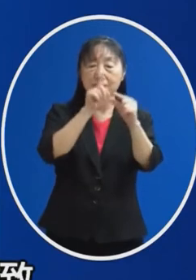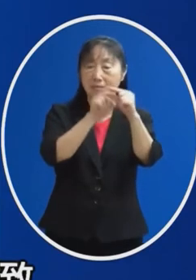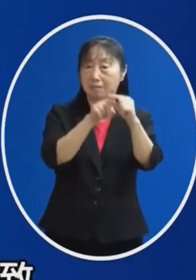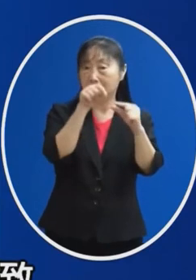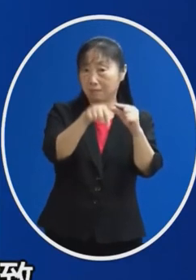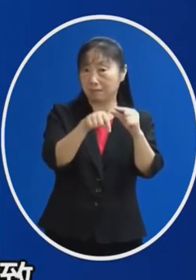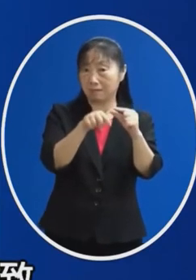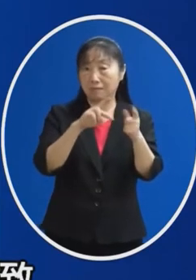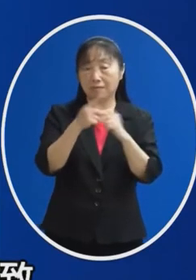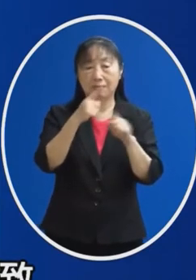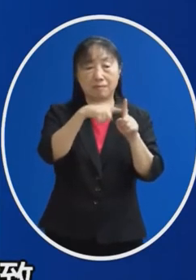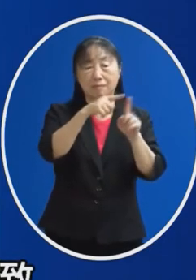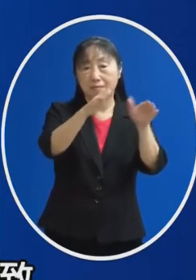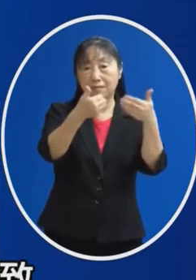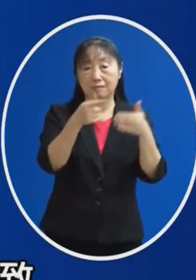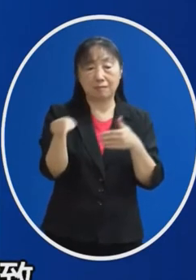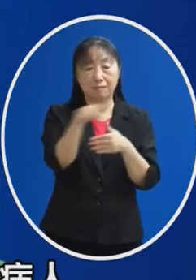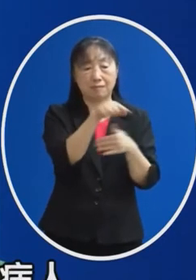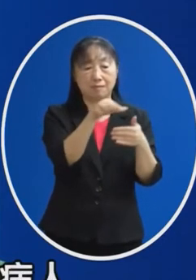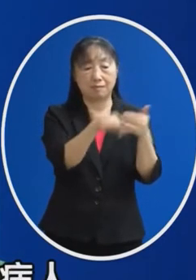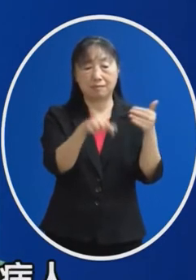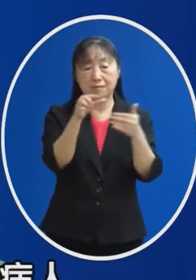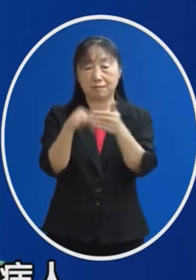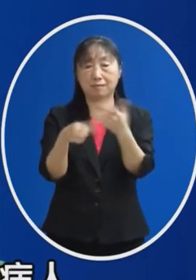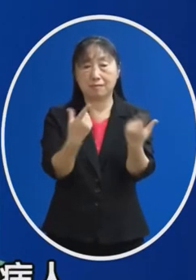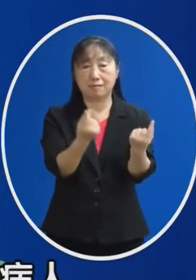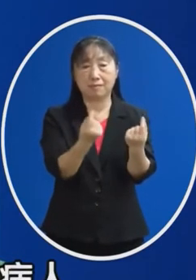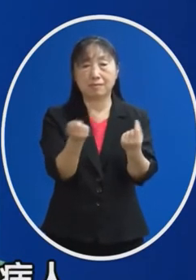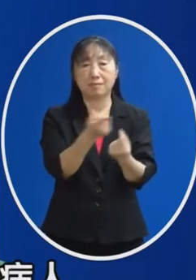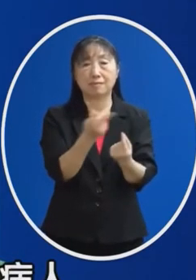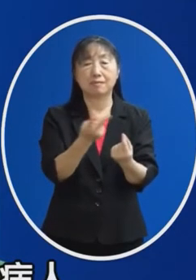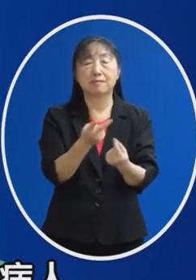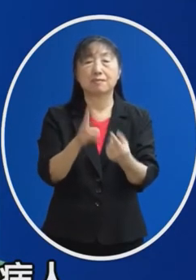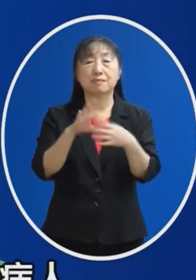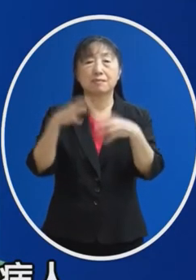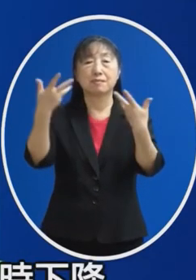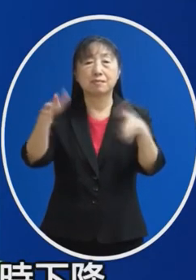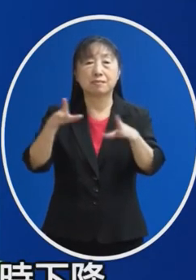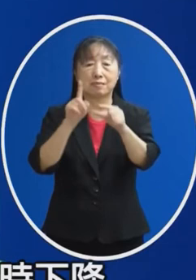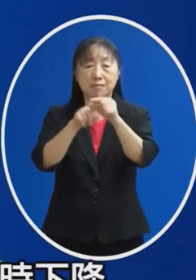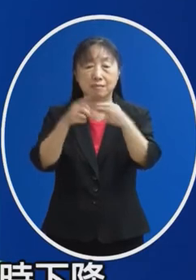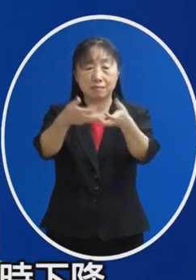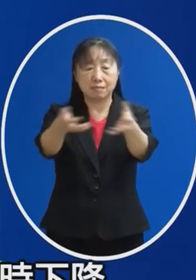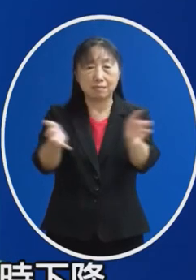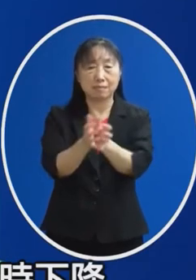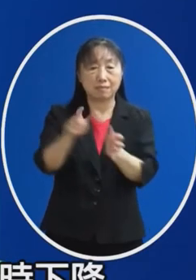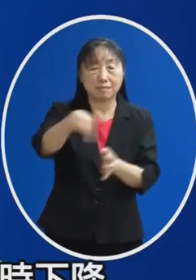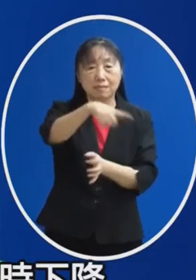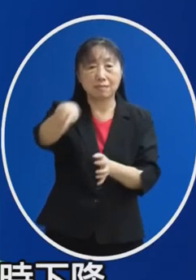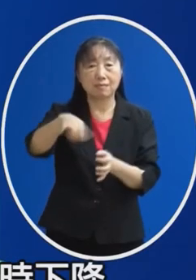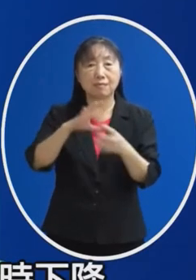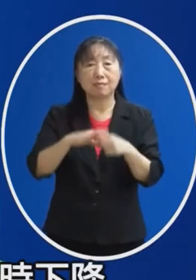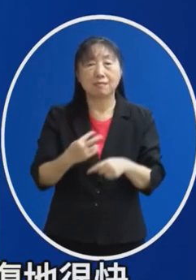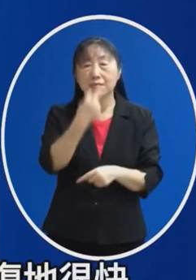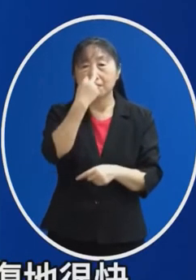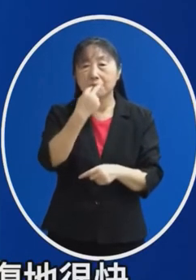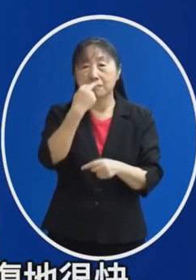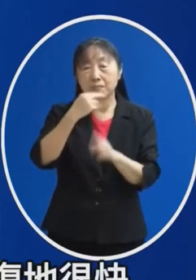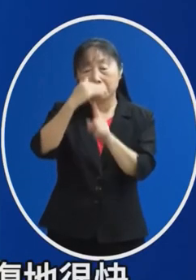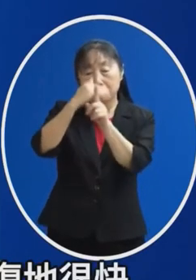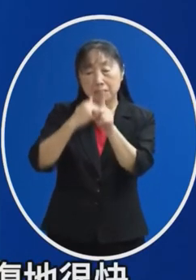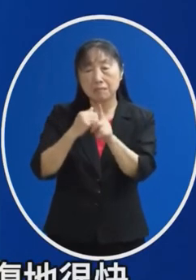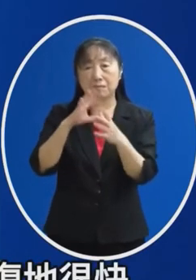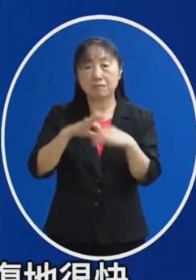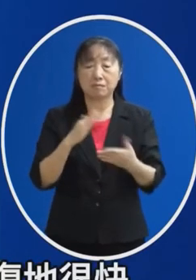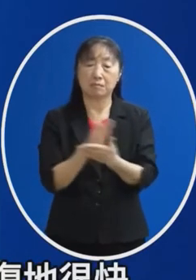就是说跟轻症的这个解隔条件一致。因为我们有些蛮多中症的病人可能只是因为氧气浓度一时的下降或被判为中